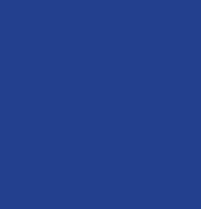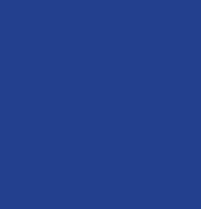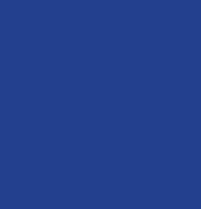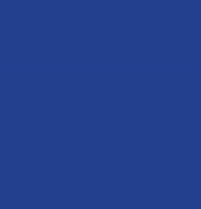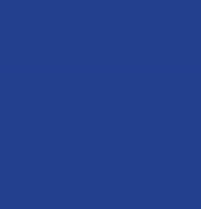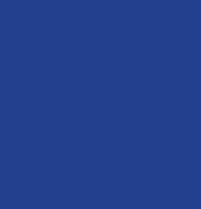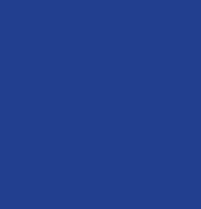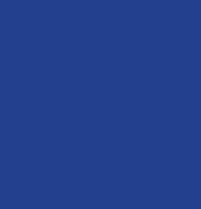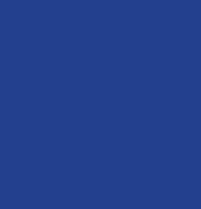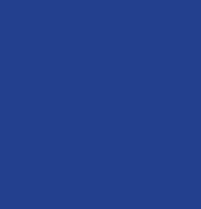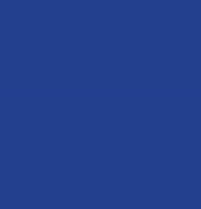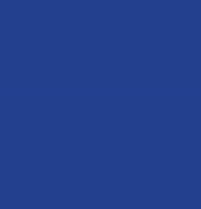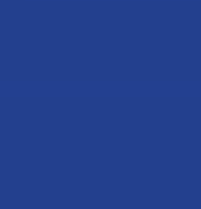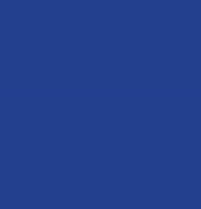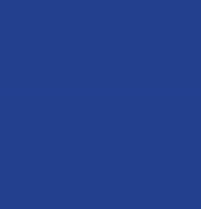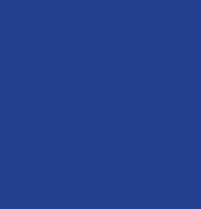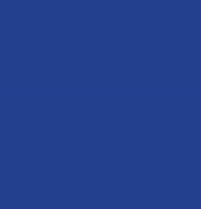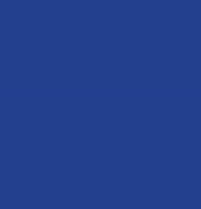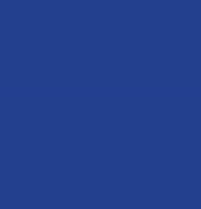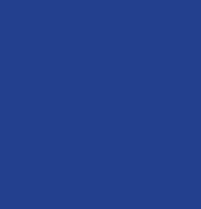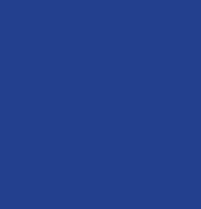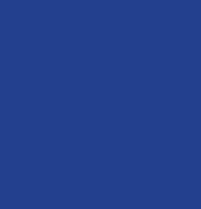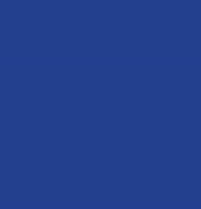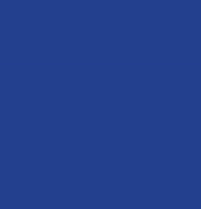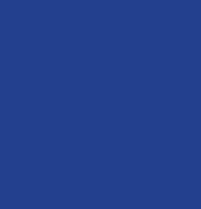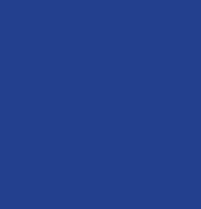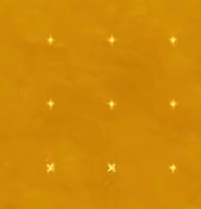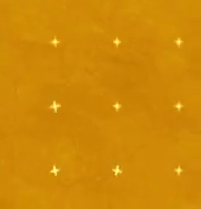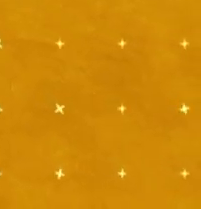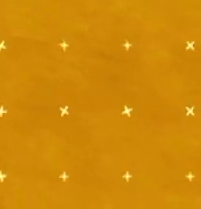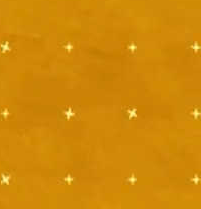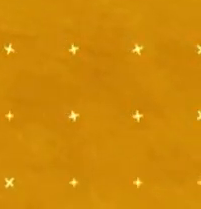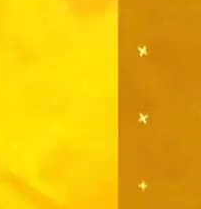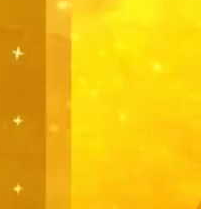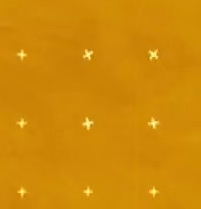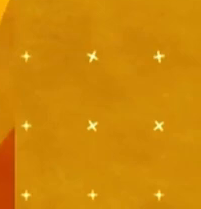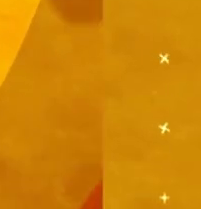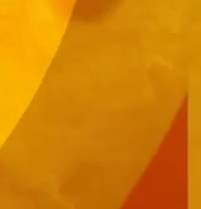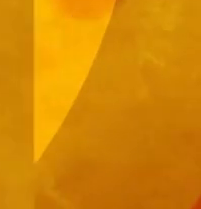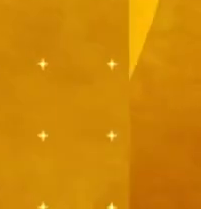შემთხვევათა რაოდენობა 55 წლამდე ასაკის პოპულაციაში.